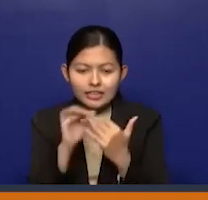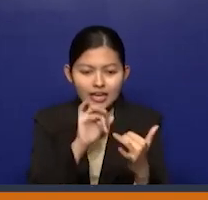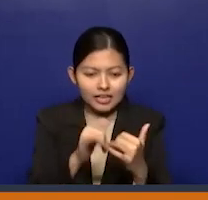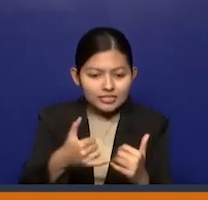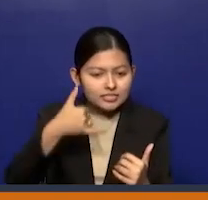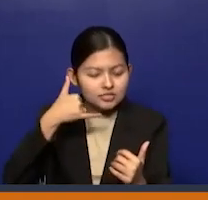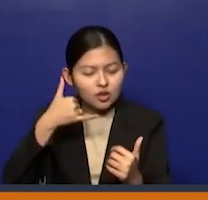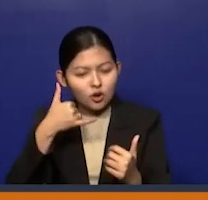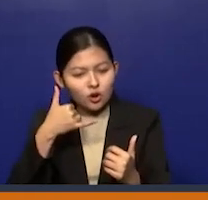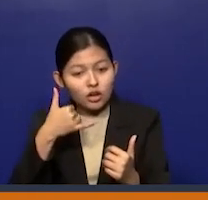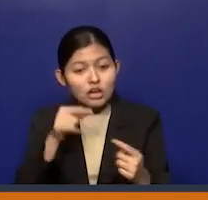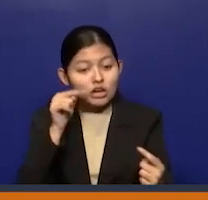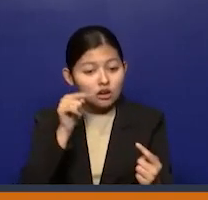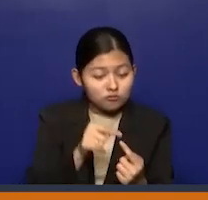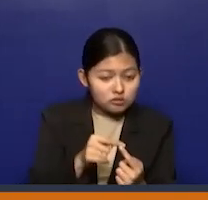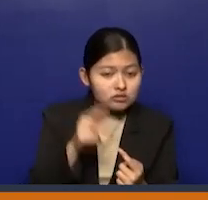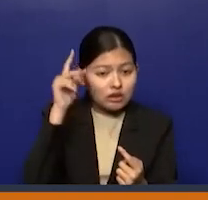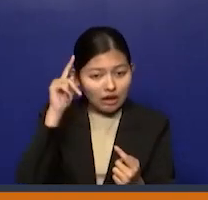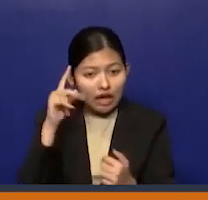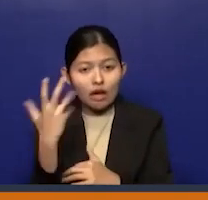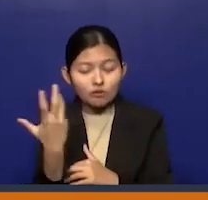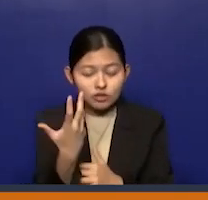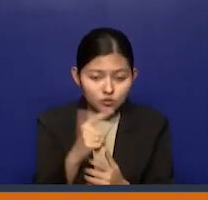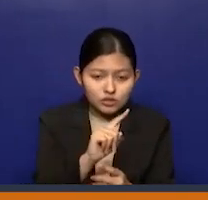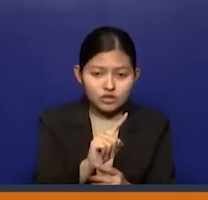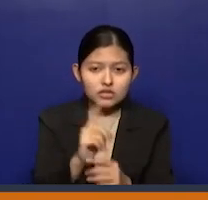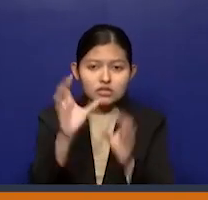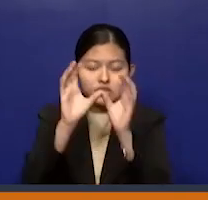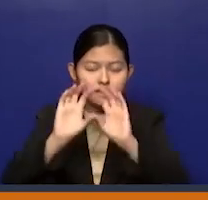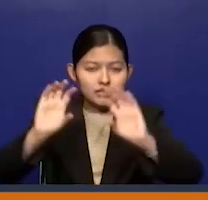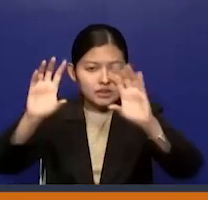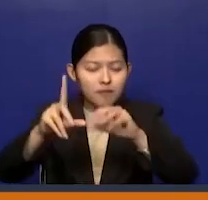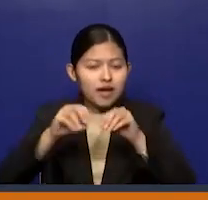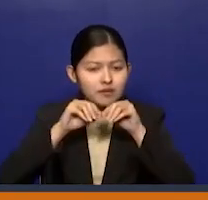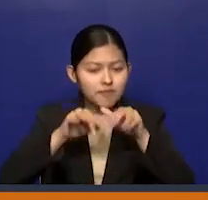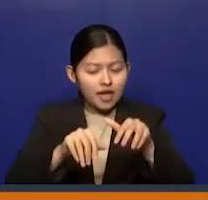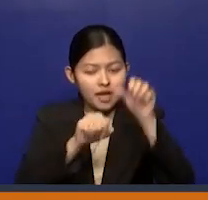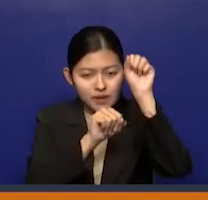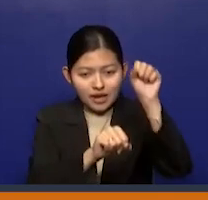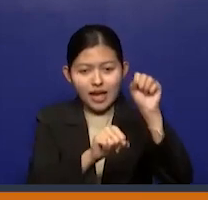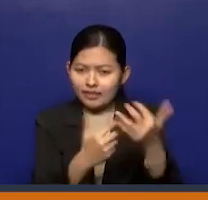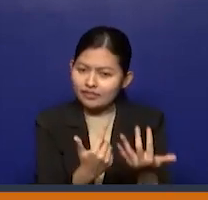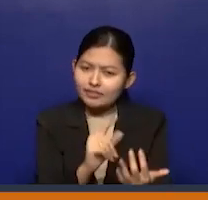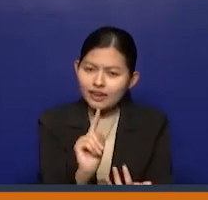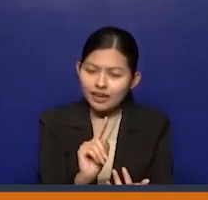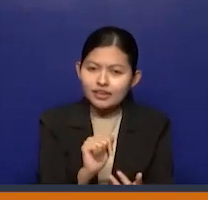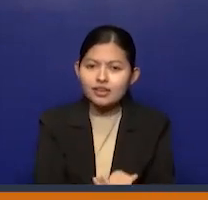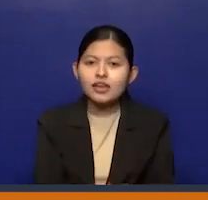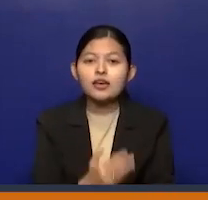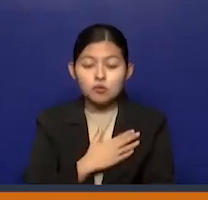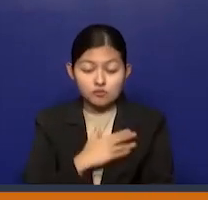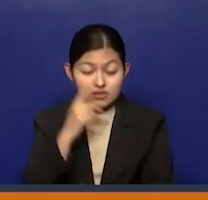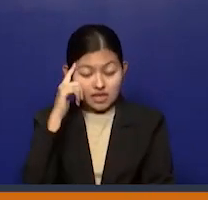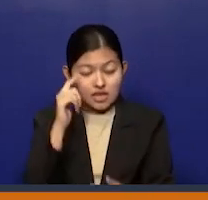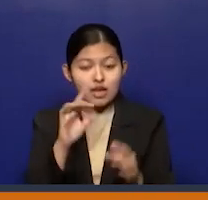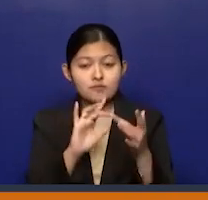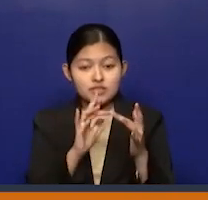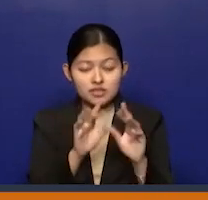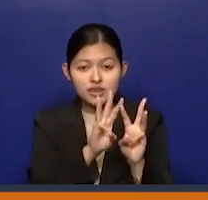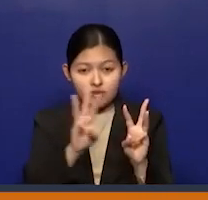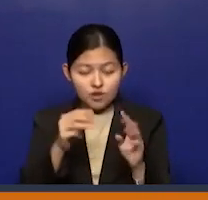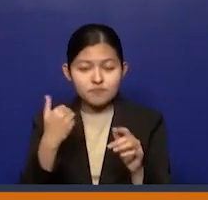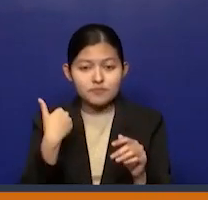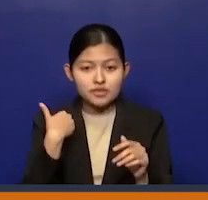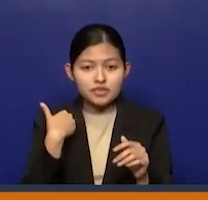จะเข้าถึงข้อมูลของรัฐได้อย่างไรที่ผมทราบนะครับว่ามีอินเตอร์เน็ตนะครับบางเจ้า